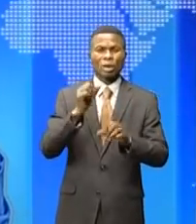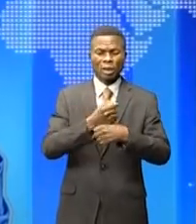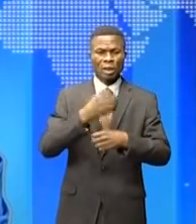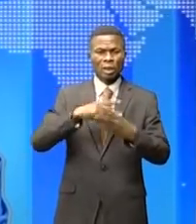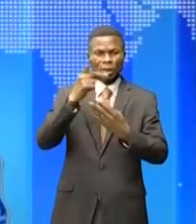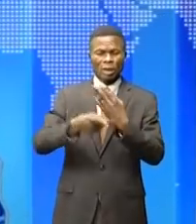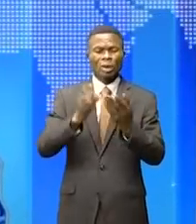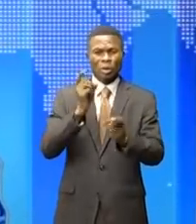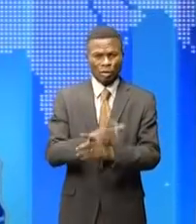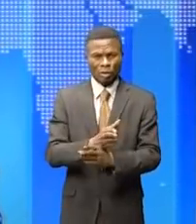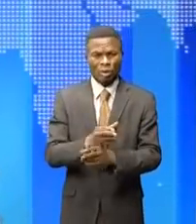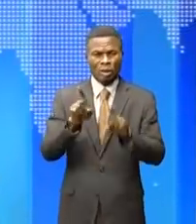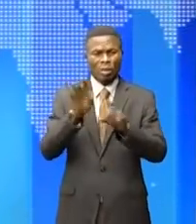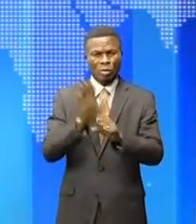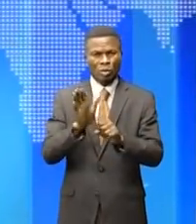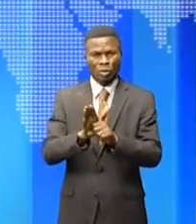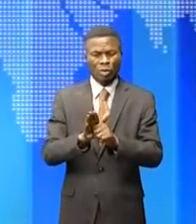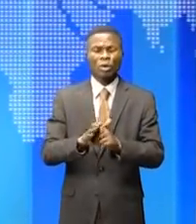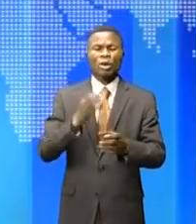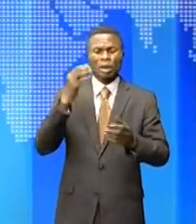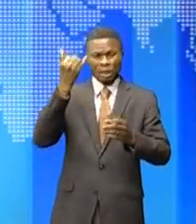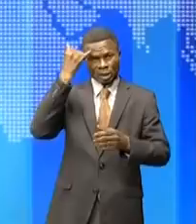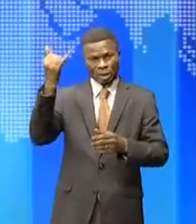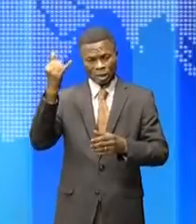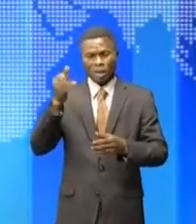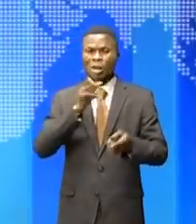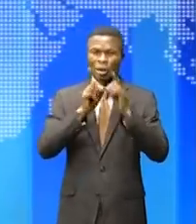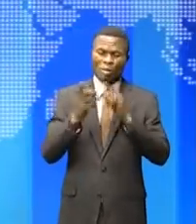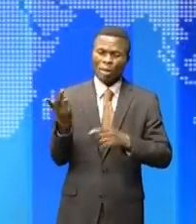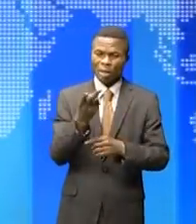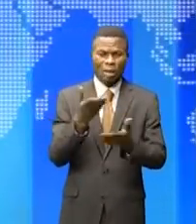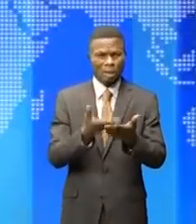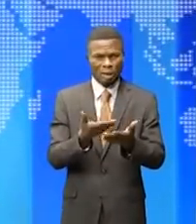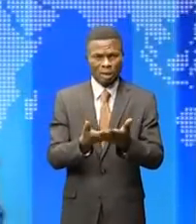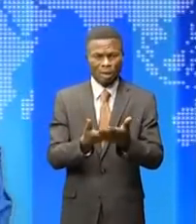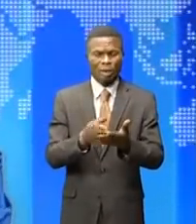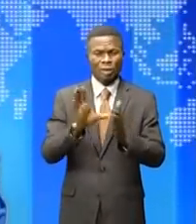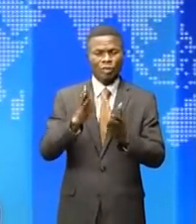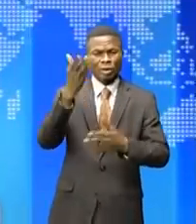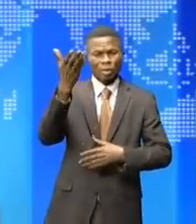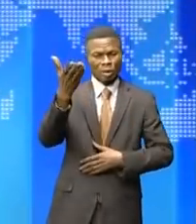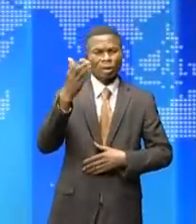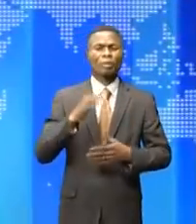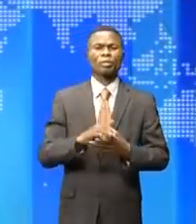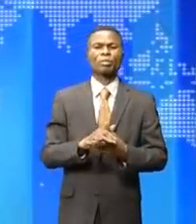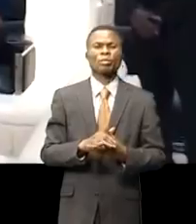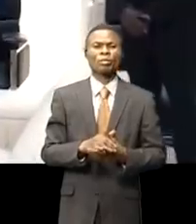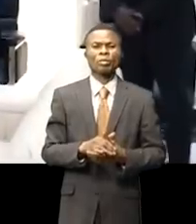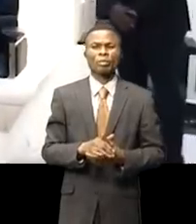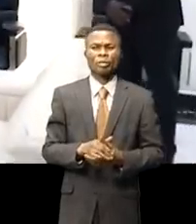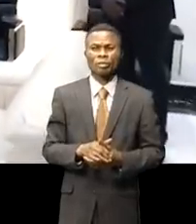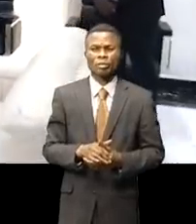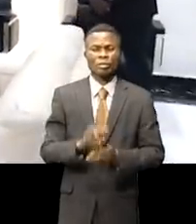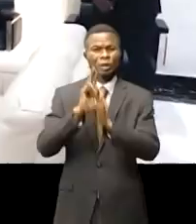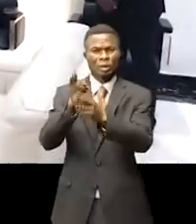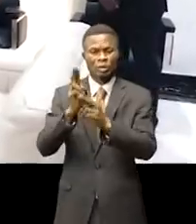programme et ses différents contours était au coeur de échange petit nom qu'ils ont dans un état des lieux